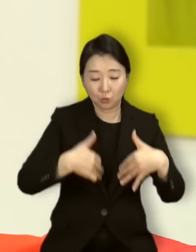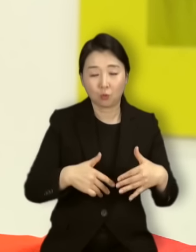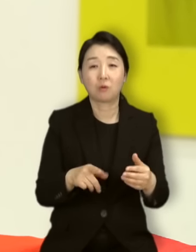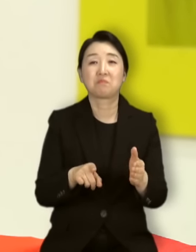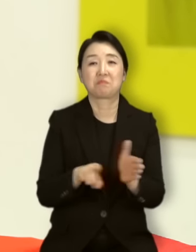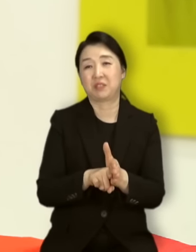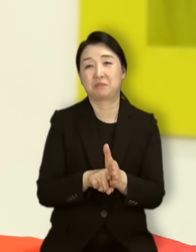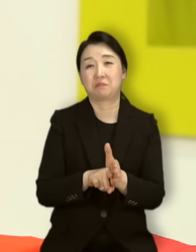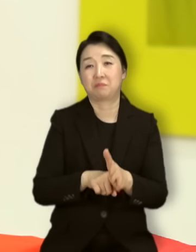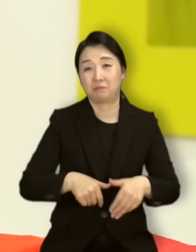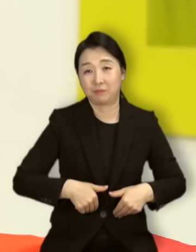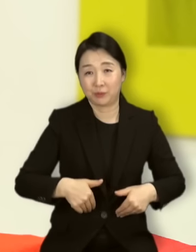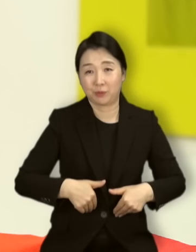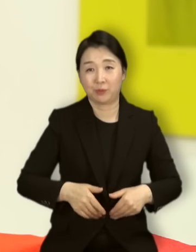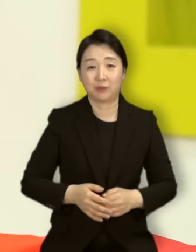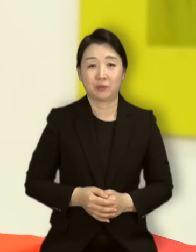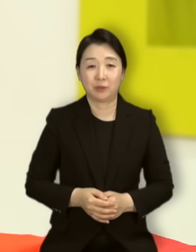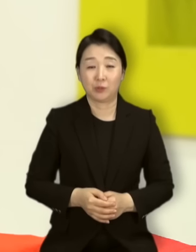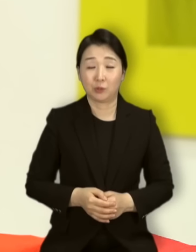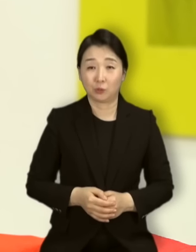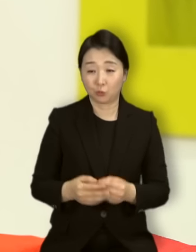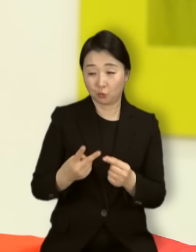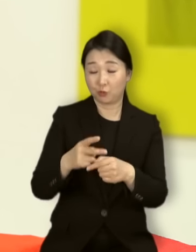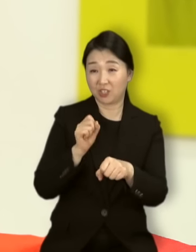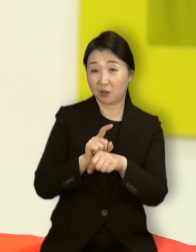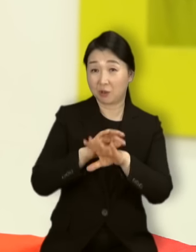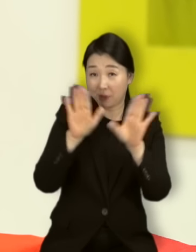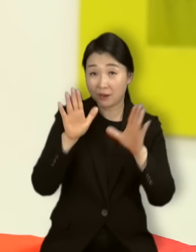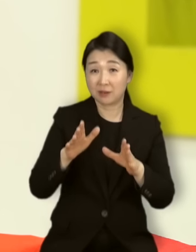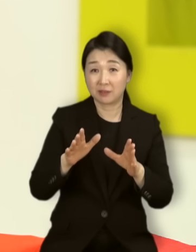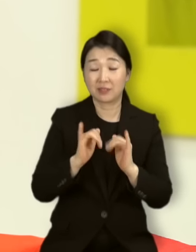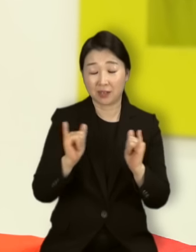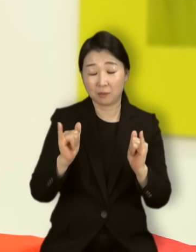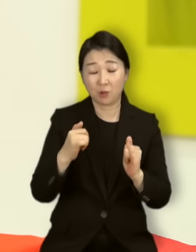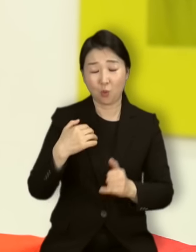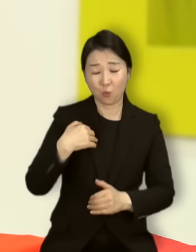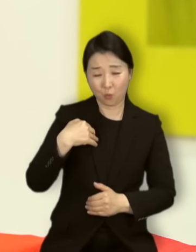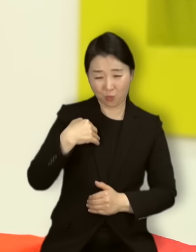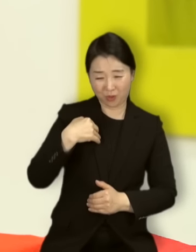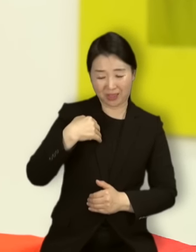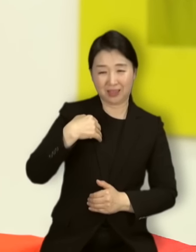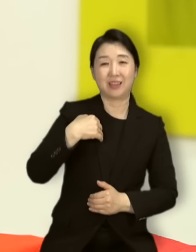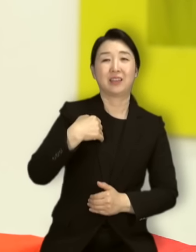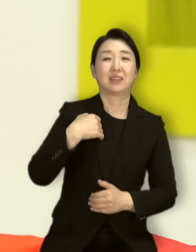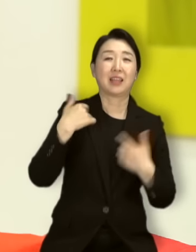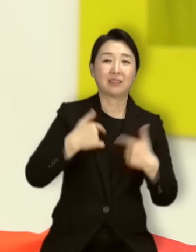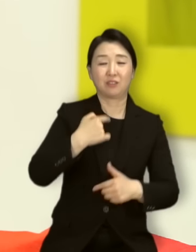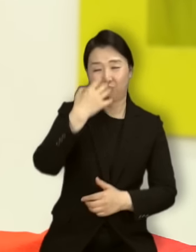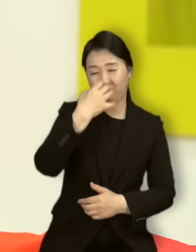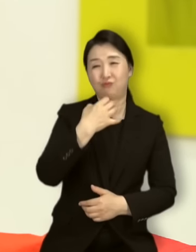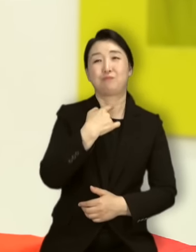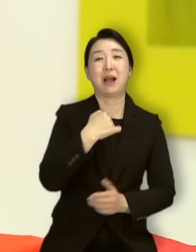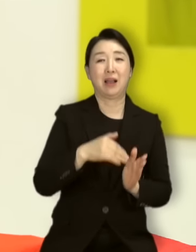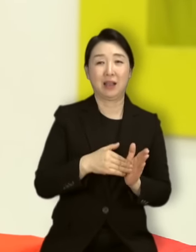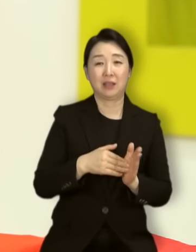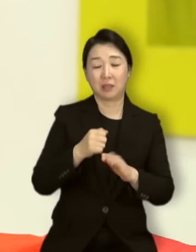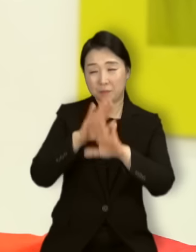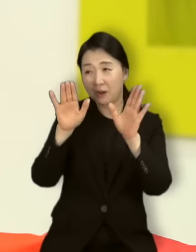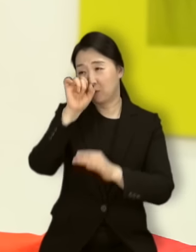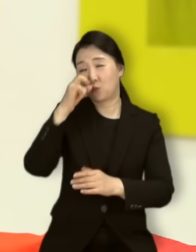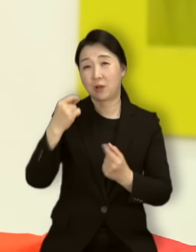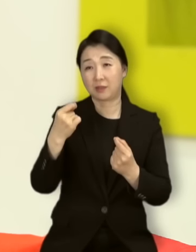좀 밝고 항상 옆에 있으면 좀 기운이 날 수 있는 친구였으면 좋겠다 예 그랬더니 이게 소개해 줬죠